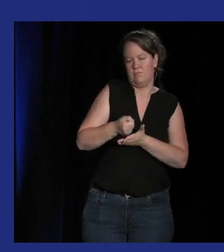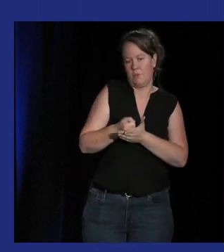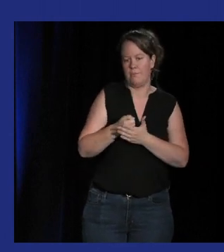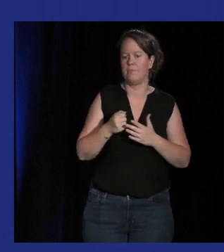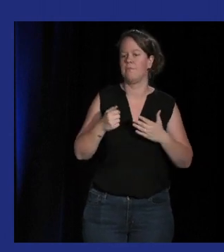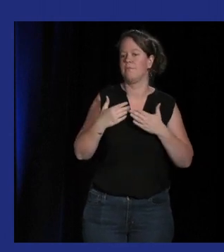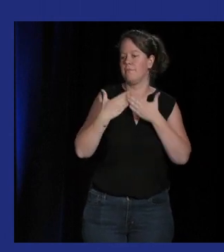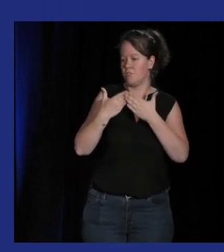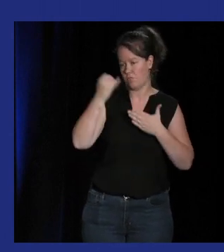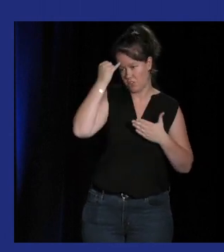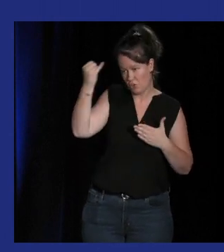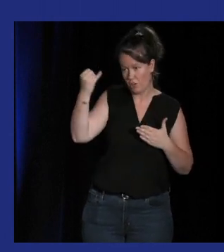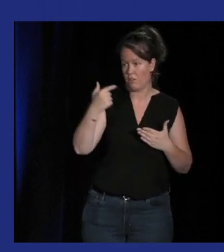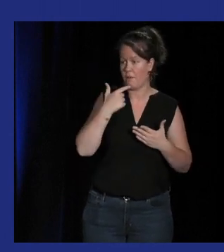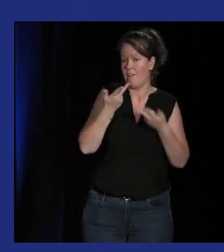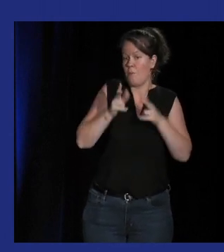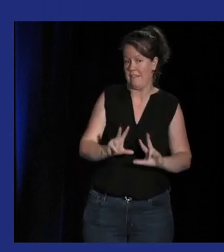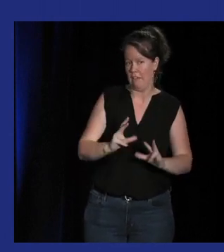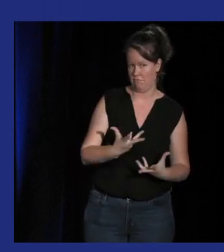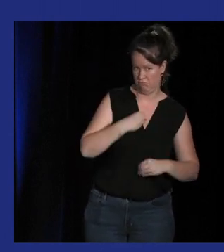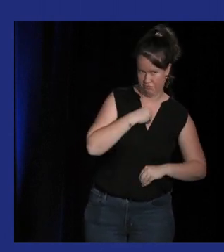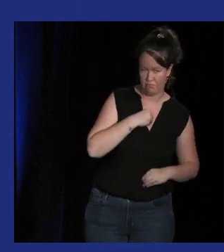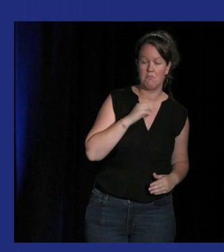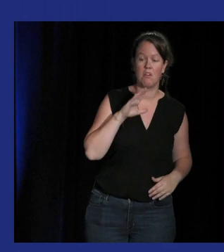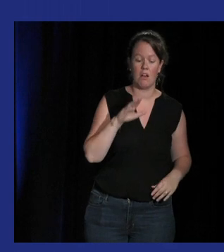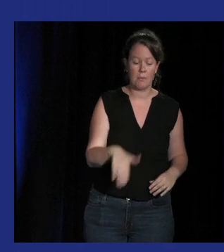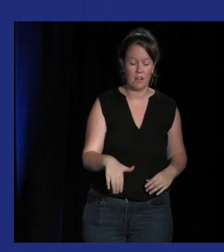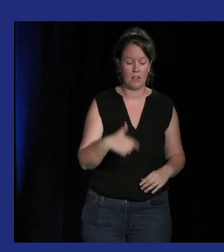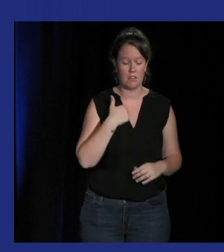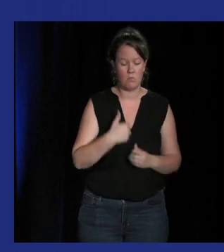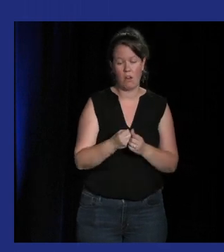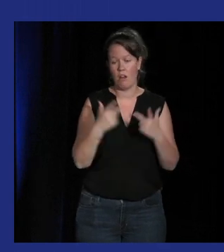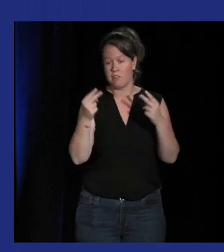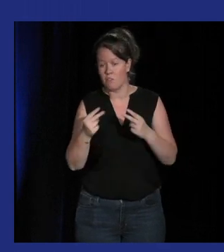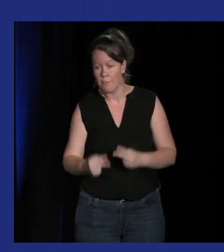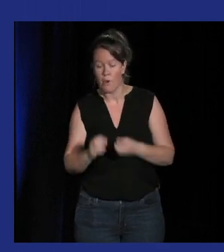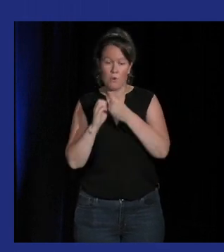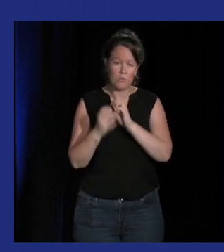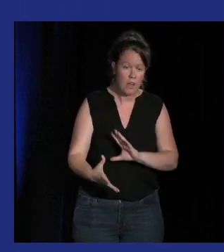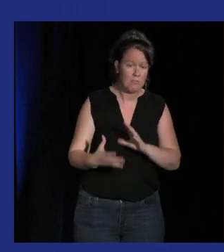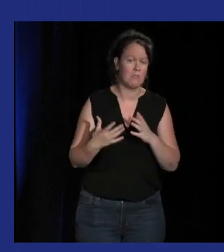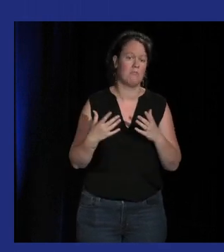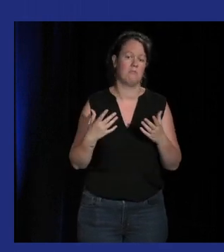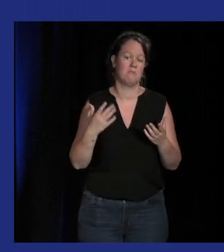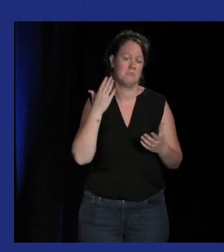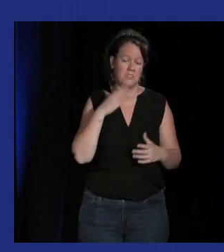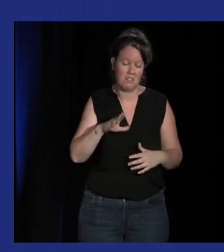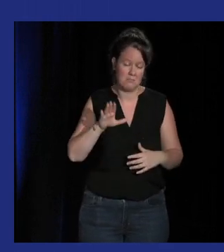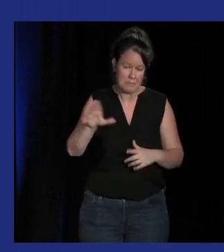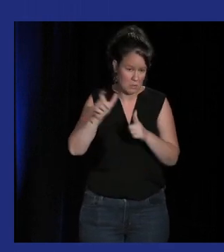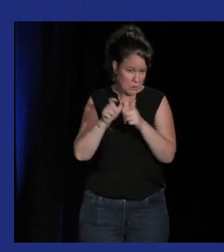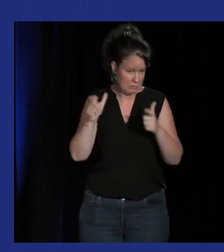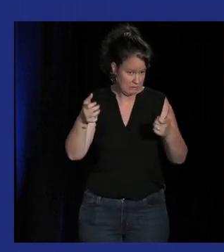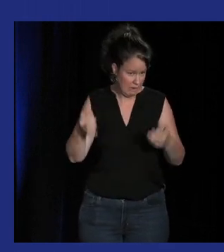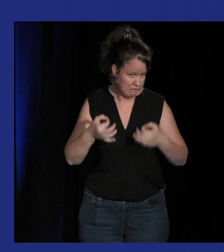à l'informatique après pendant des années j'ai fait des jobs qui me plaisaient pas trop j'ai fait de du développement web je bossais pour des bosses de service et on parlait de ça j'ai fait